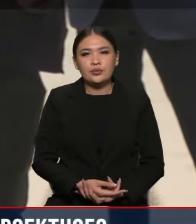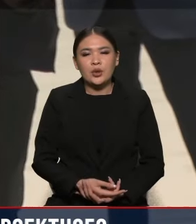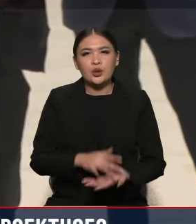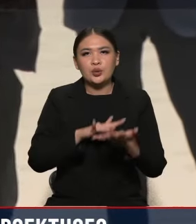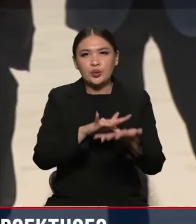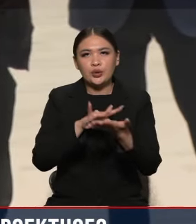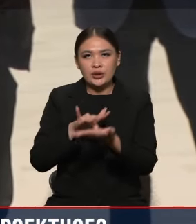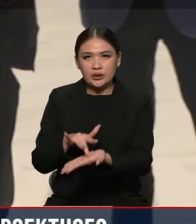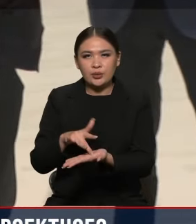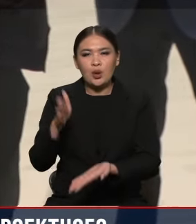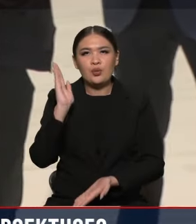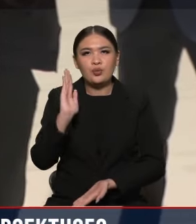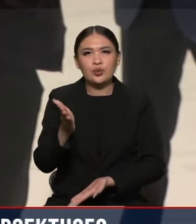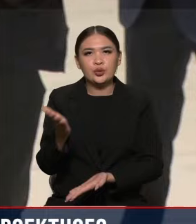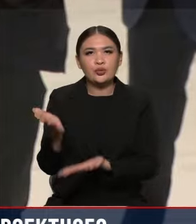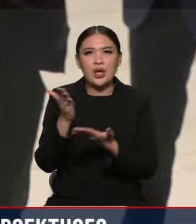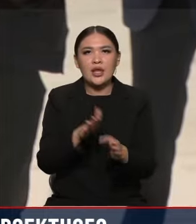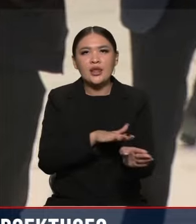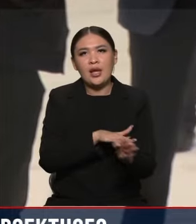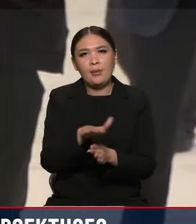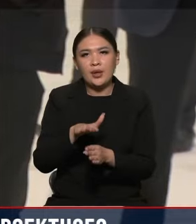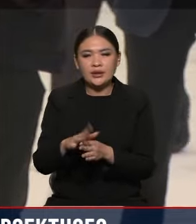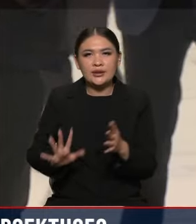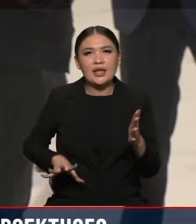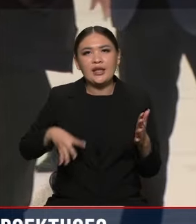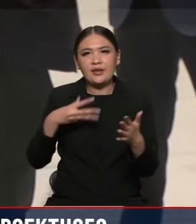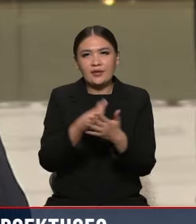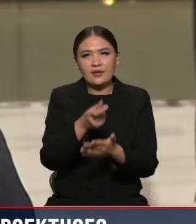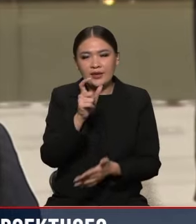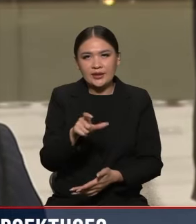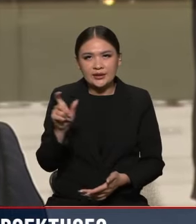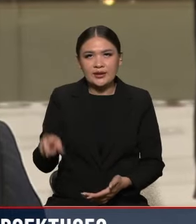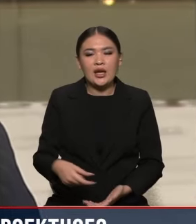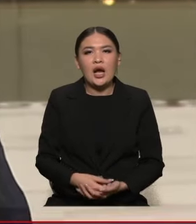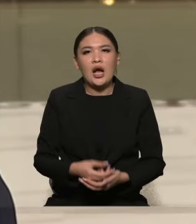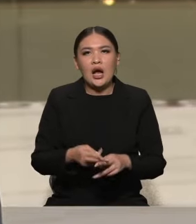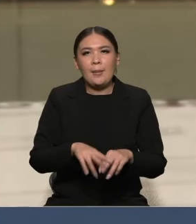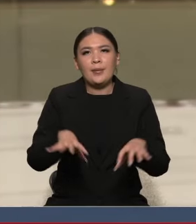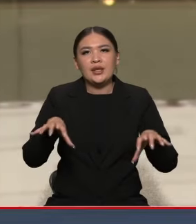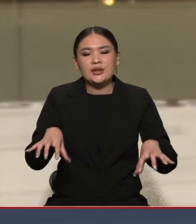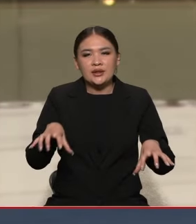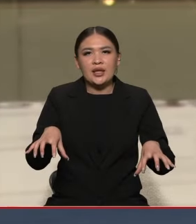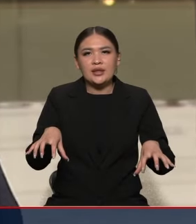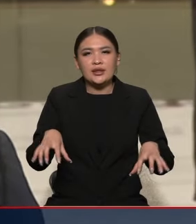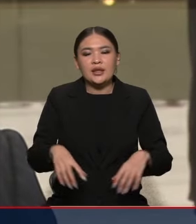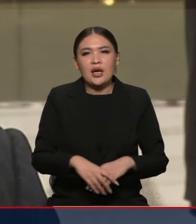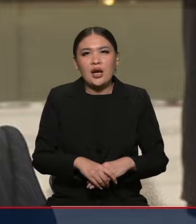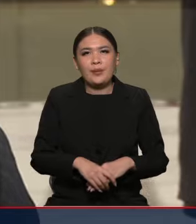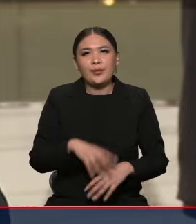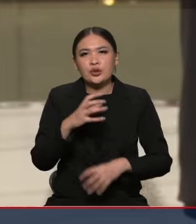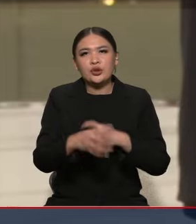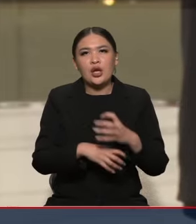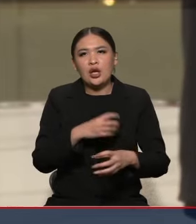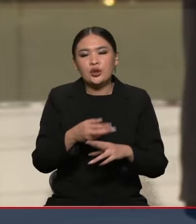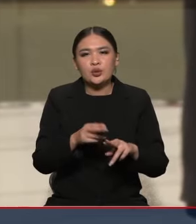туризму будут привлечены дополнительные инвесторы. И сейчас мы видим, что председатель Международной